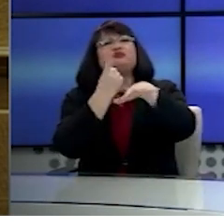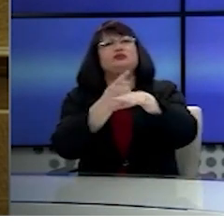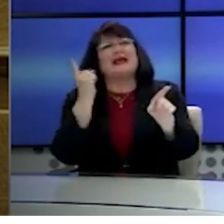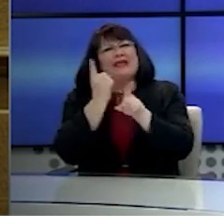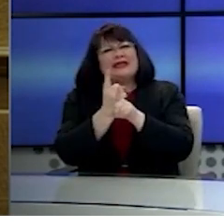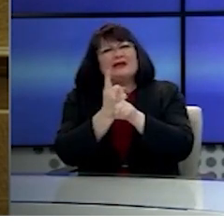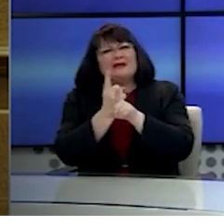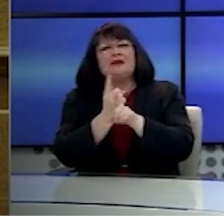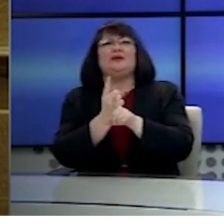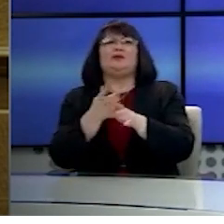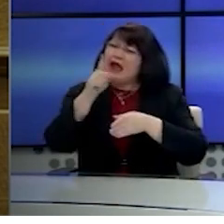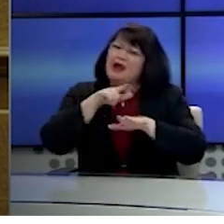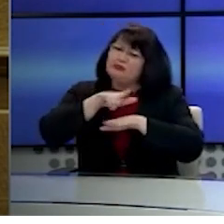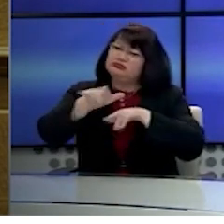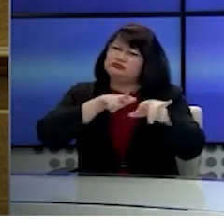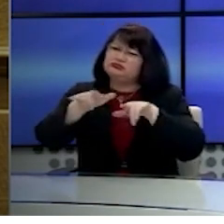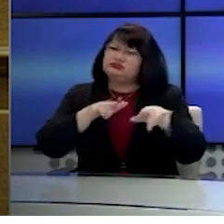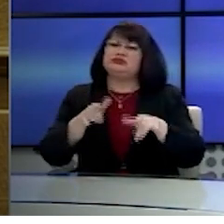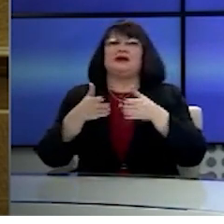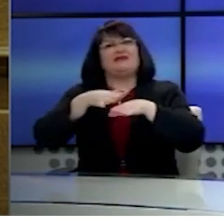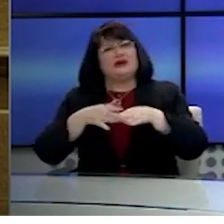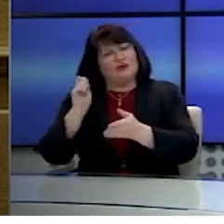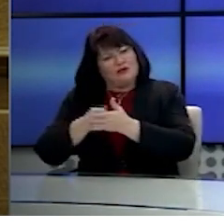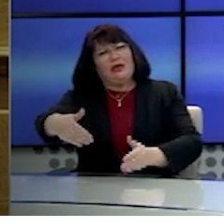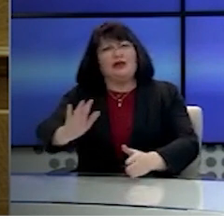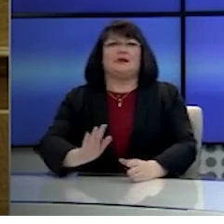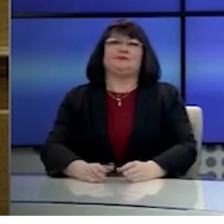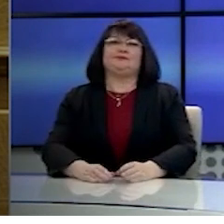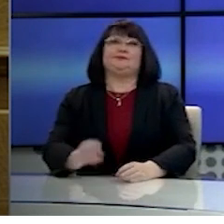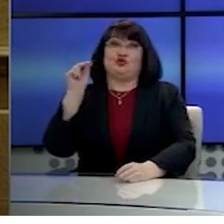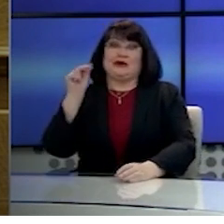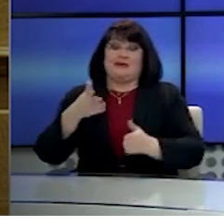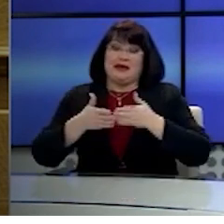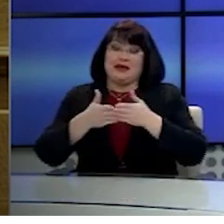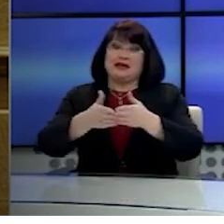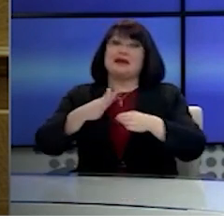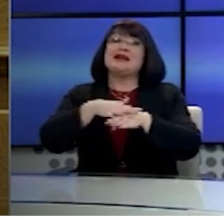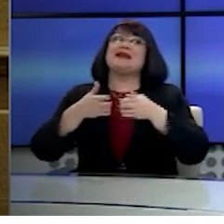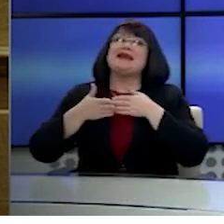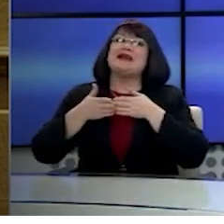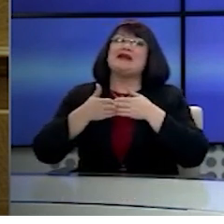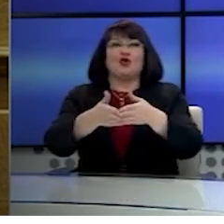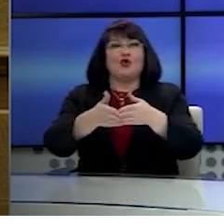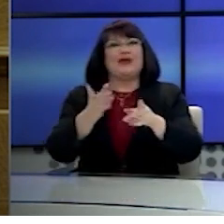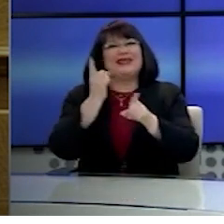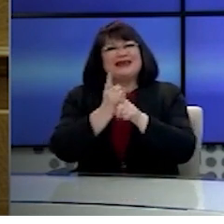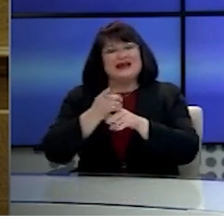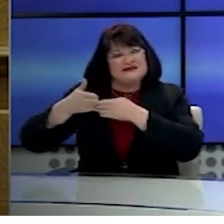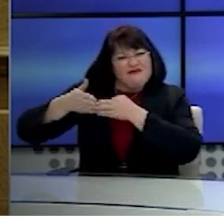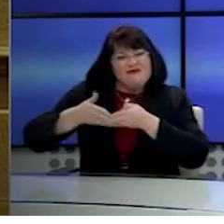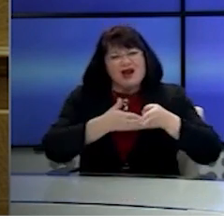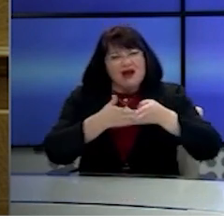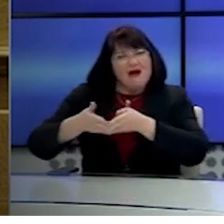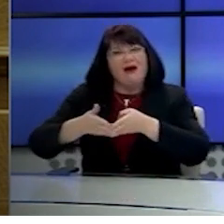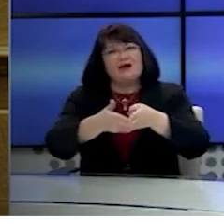ελικοπτέρων και μη επανδρομένων αεροσκαφών. Για το ναυτικό, όπως έχω δεσμευθεί, θα προχωρήσει ο εξυγχρονισμός των φρεγατών ΜΕΚΟ, αλλά και η